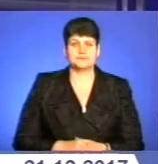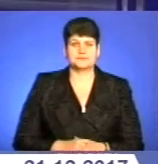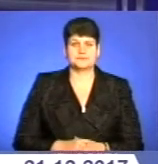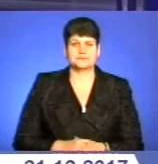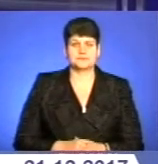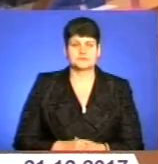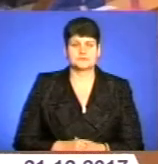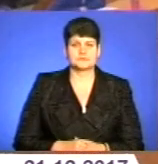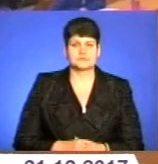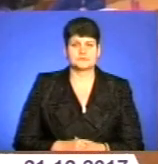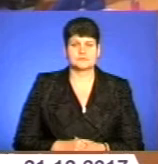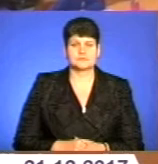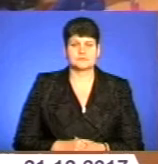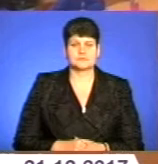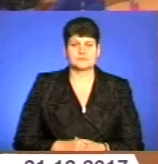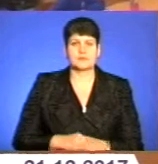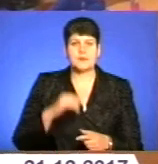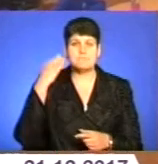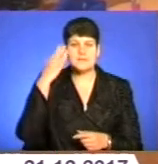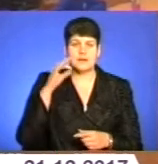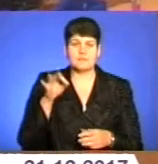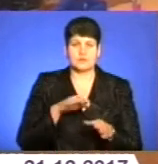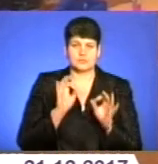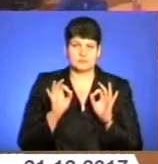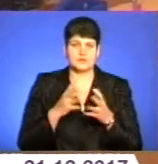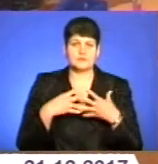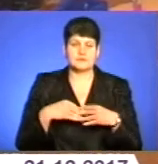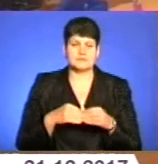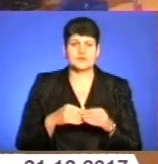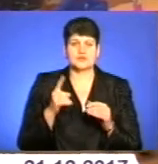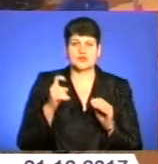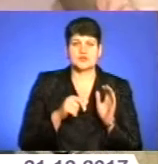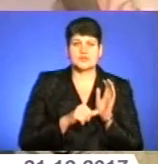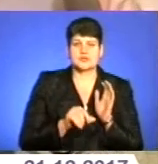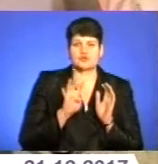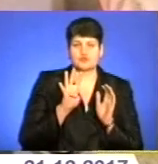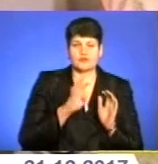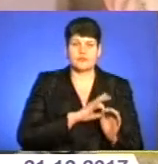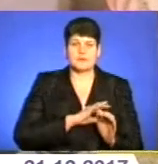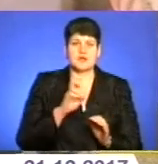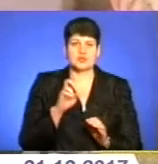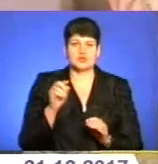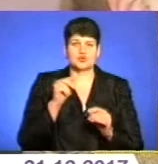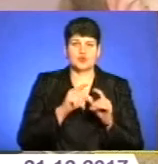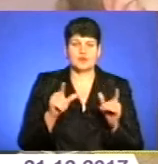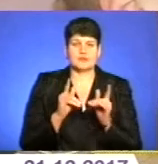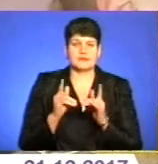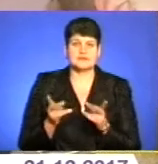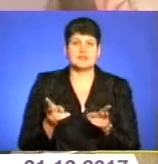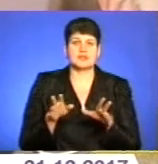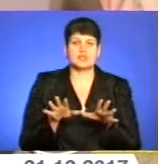продовжує. Мрія про повноцінну сім'ю для 164 вихованців Бережанської школи-інтернату